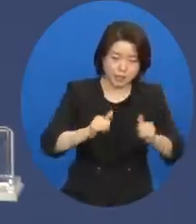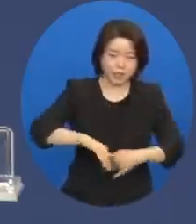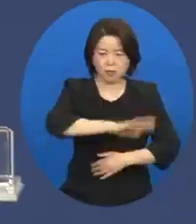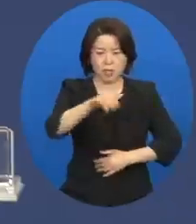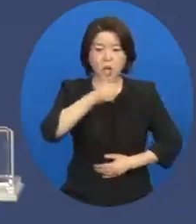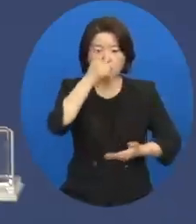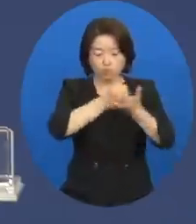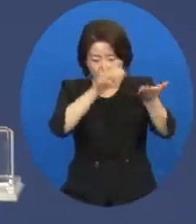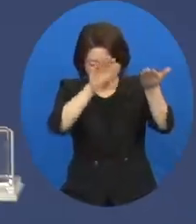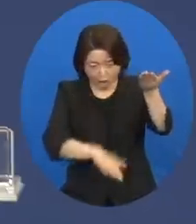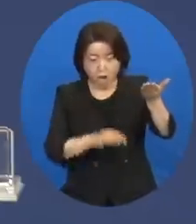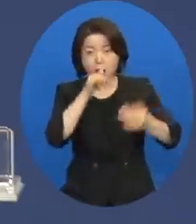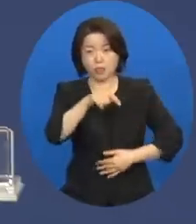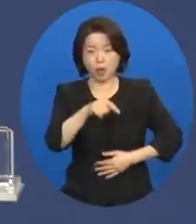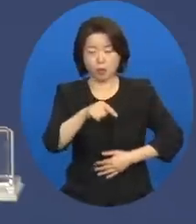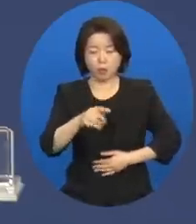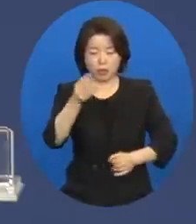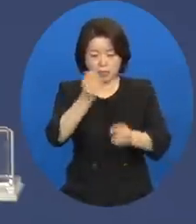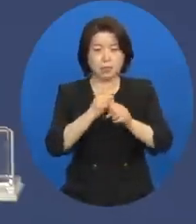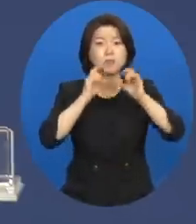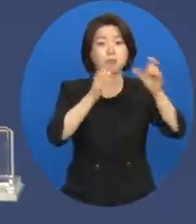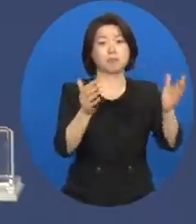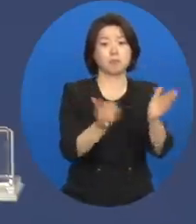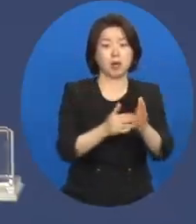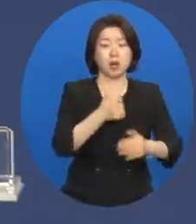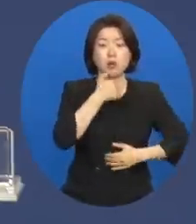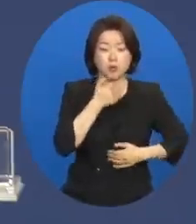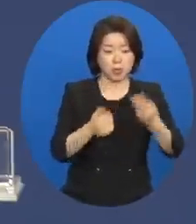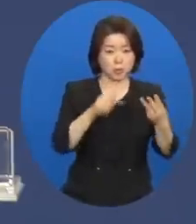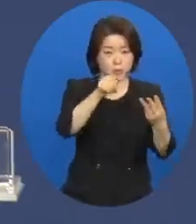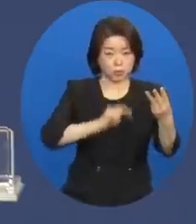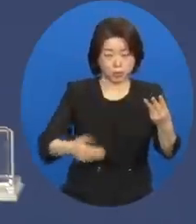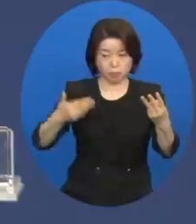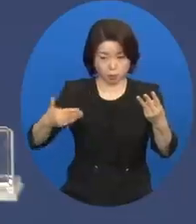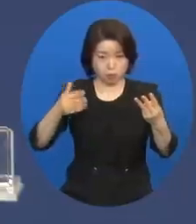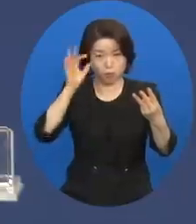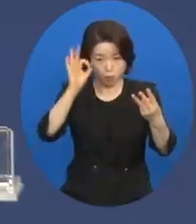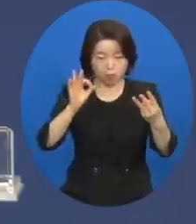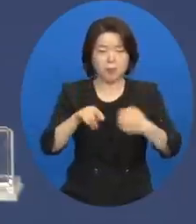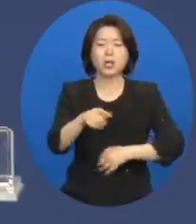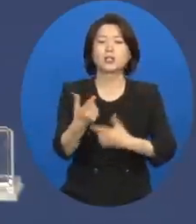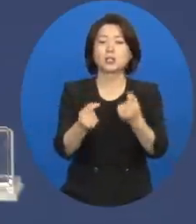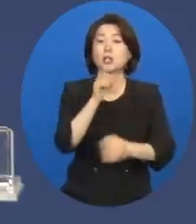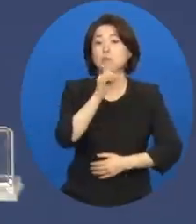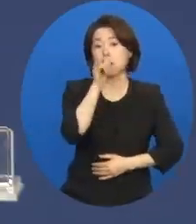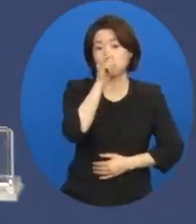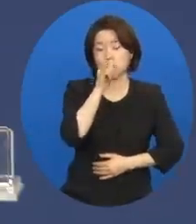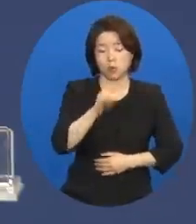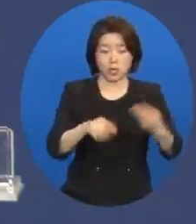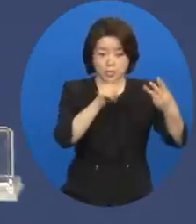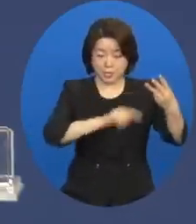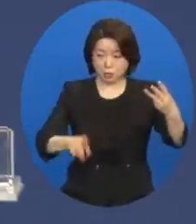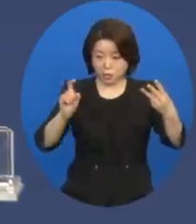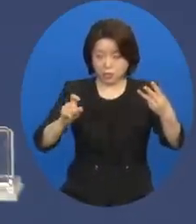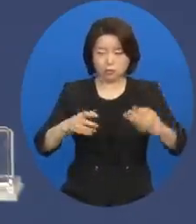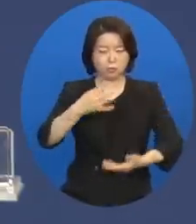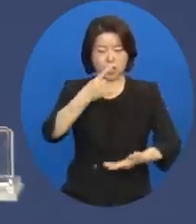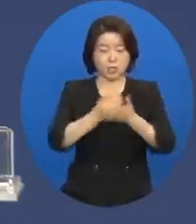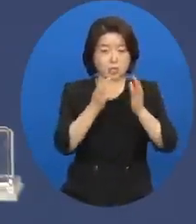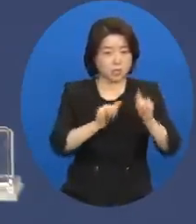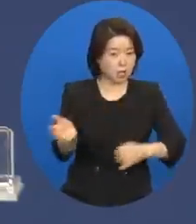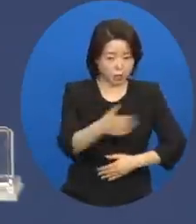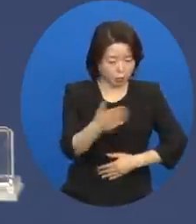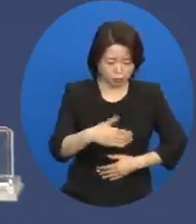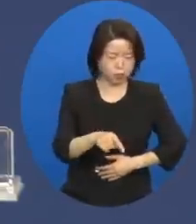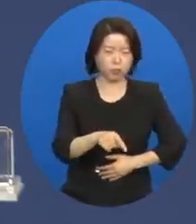아래 있다고 이미 선언하였느니라. 로마서 3장 9절에 그렇게 말했고 10절에 의인은 없나니 기록된 바